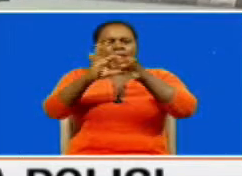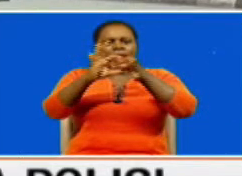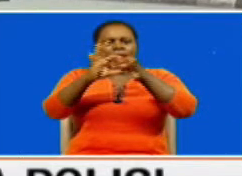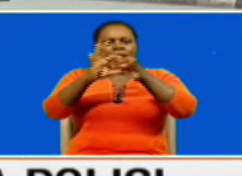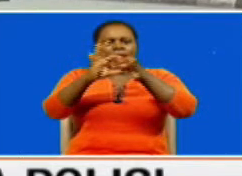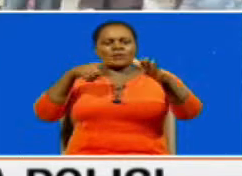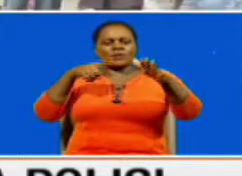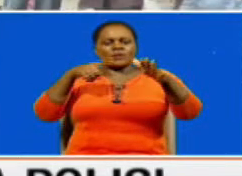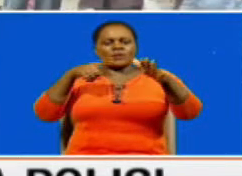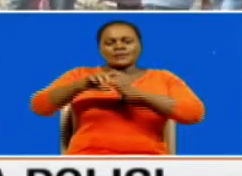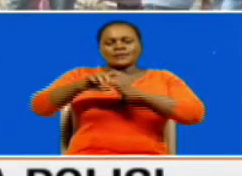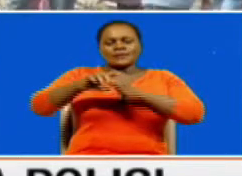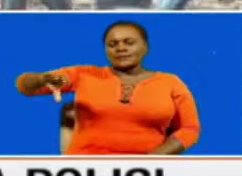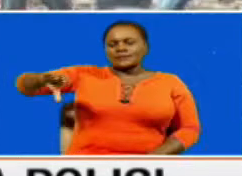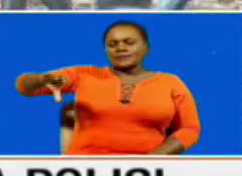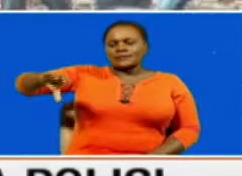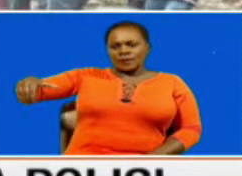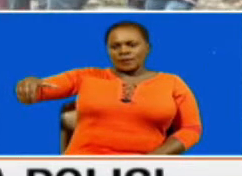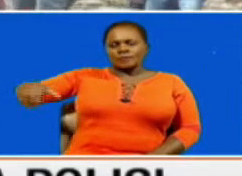kuingia mitaani.